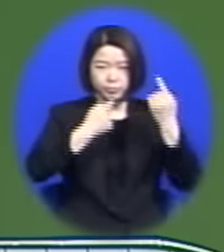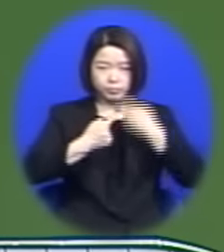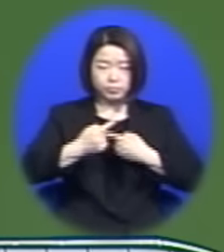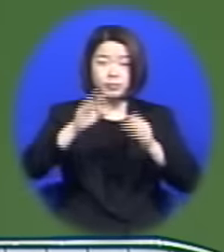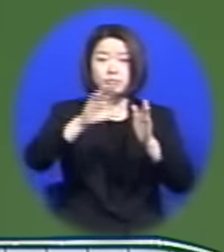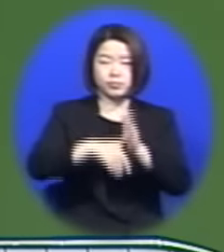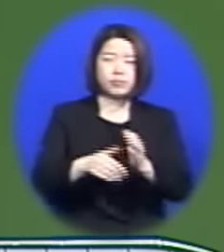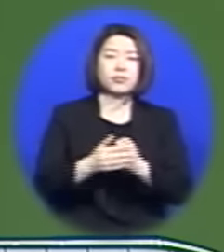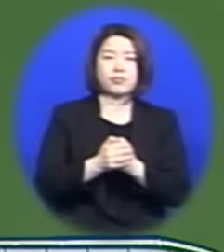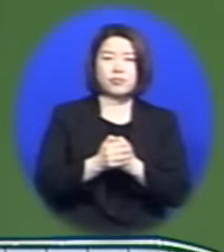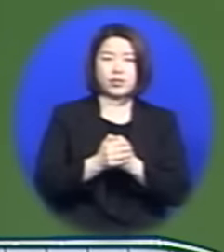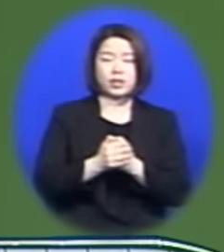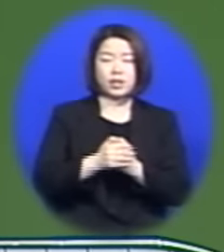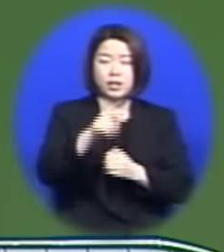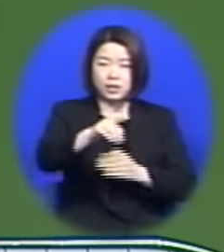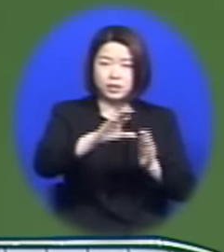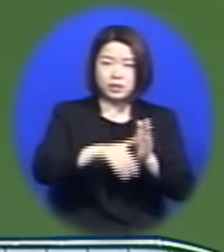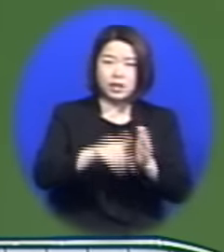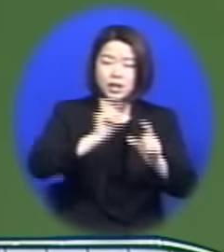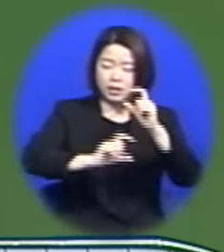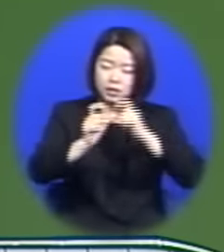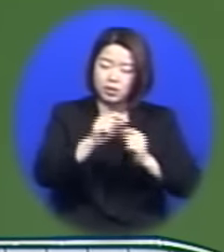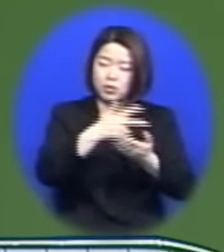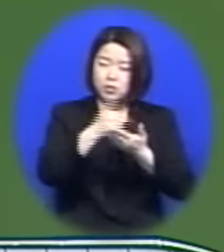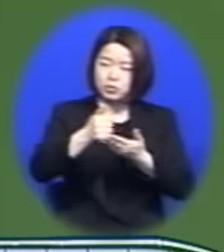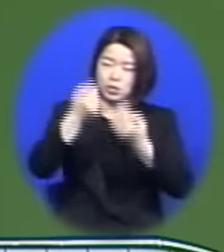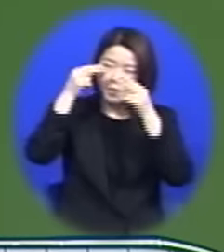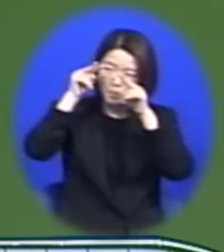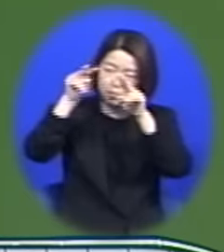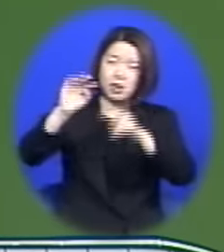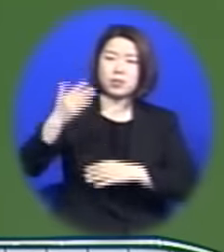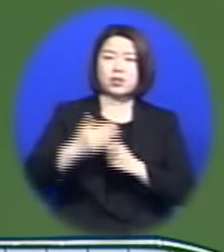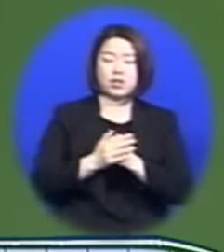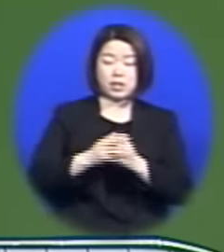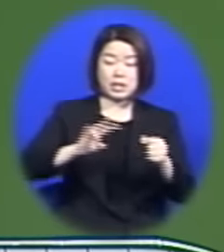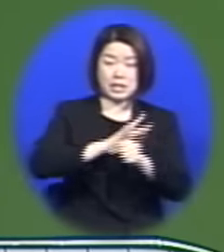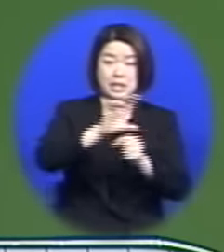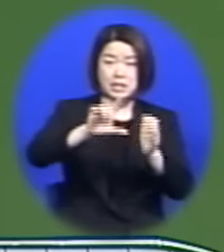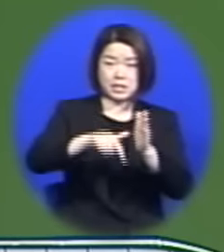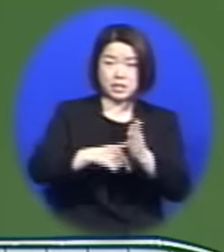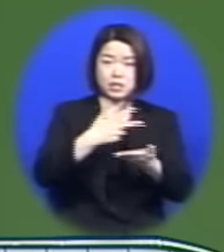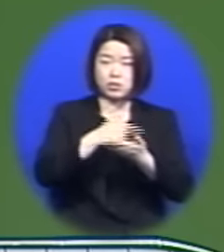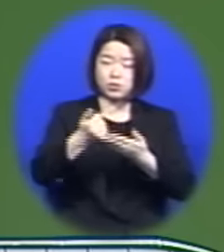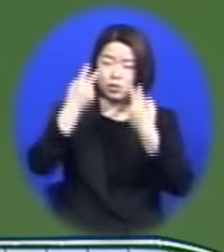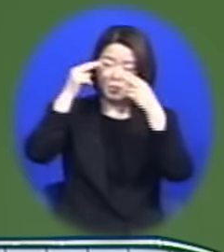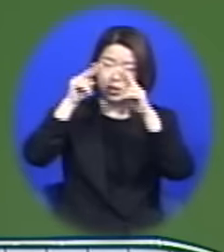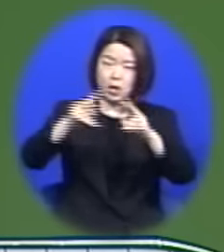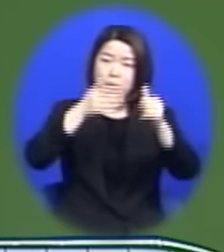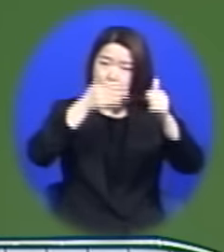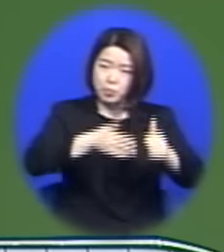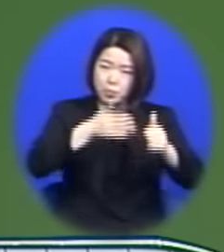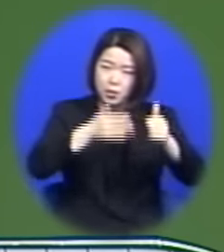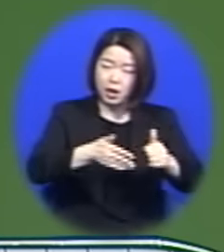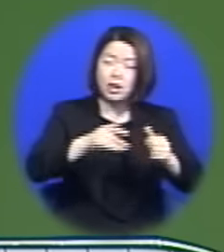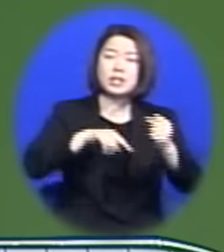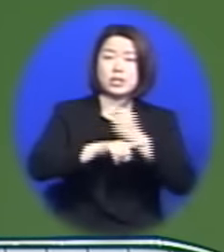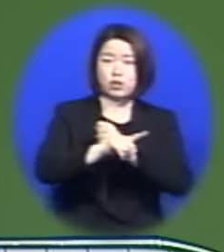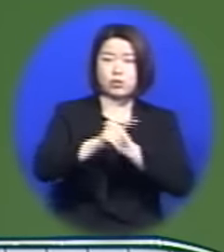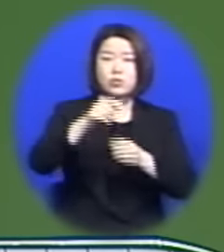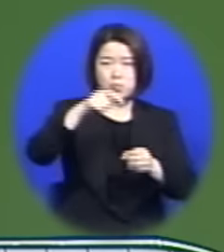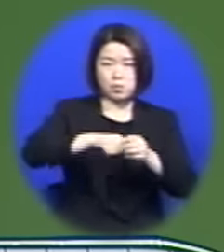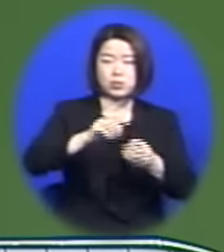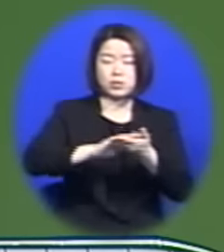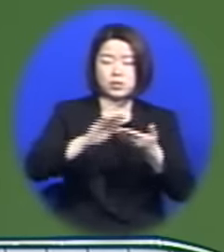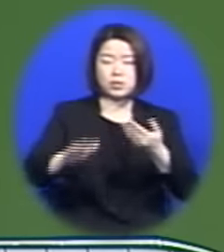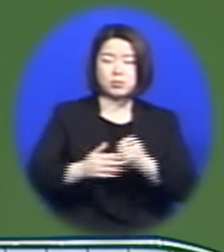그때 더욱 주를 바라봐야 되니다 24시간 주님을 바라보시고 권해드리는 이유입니다